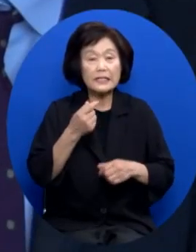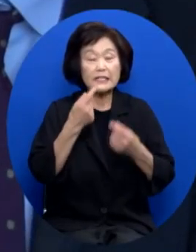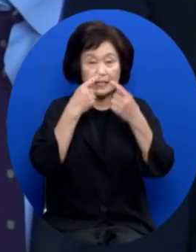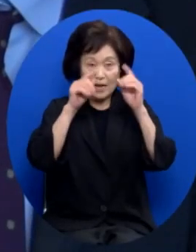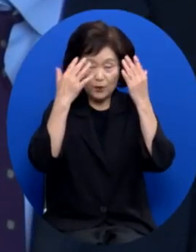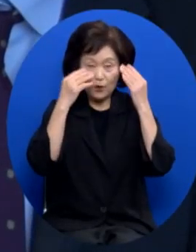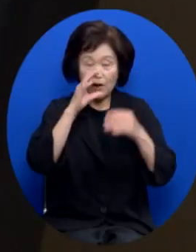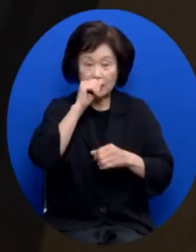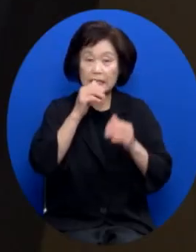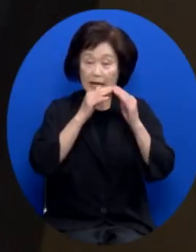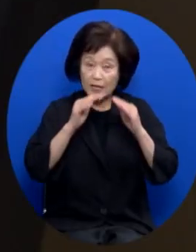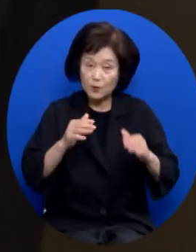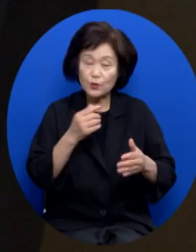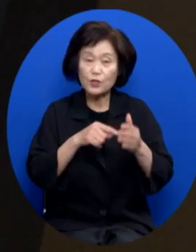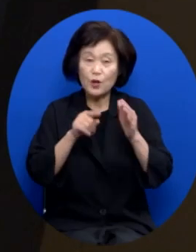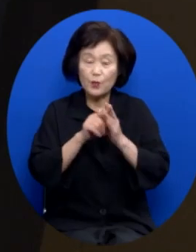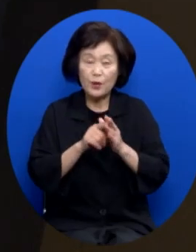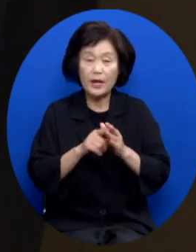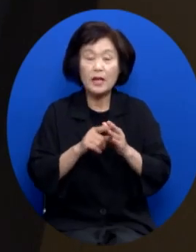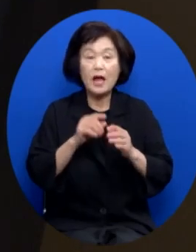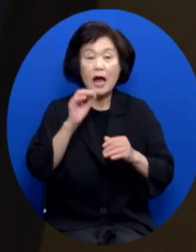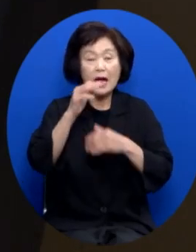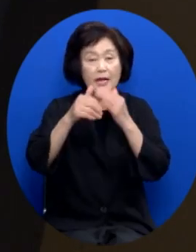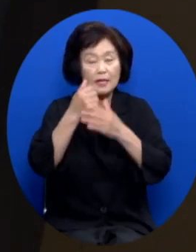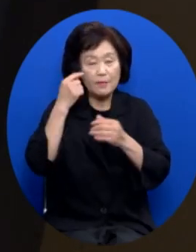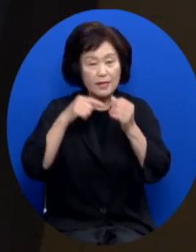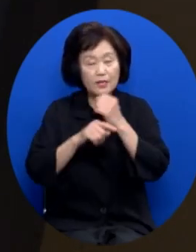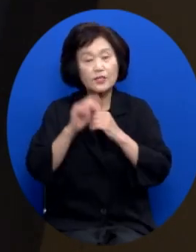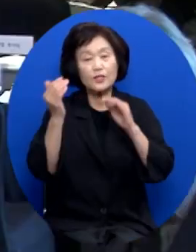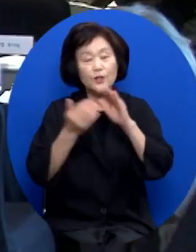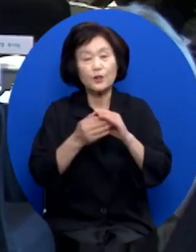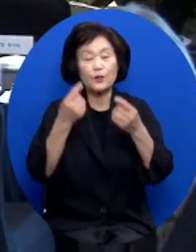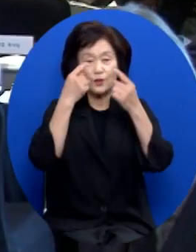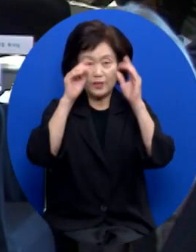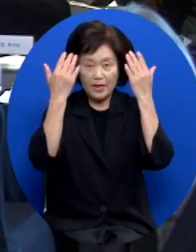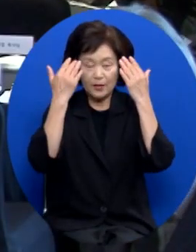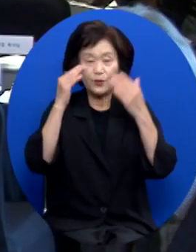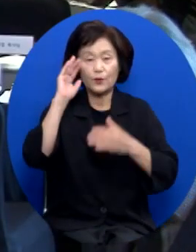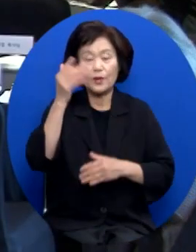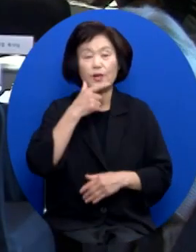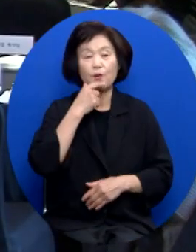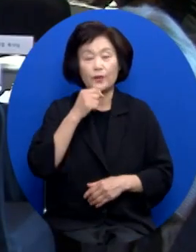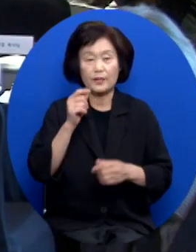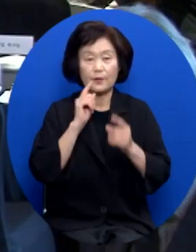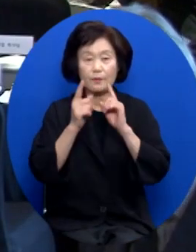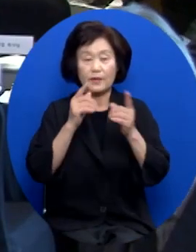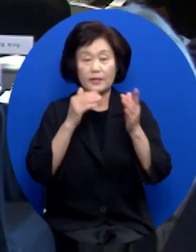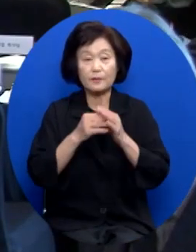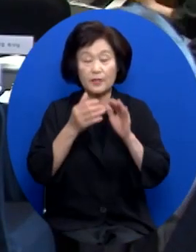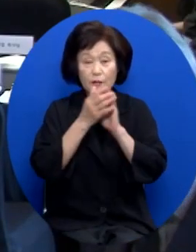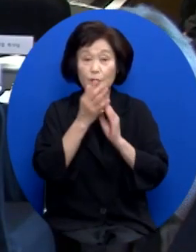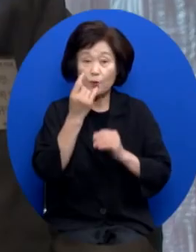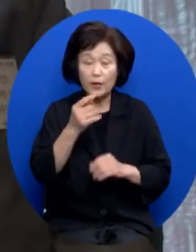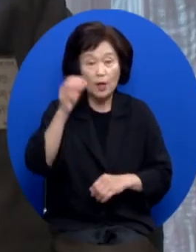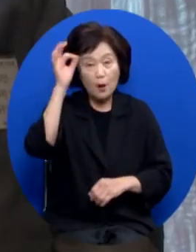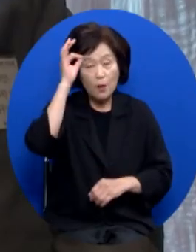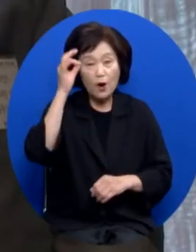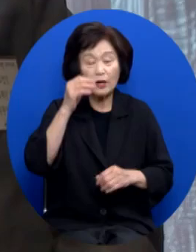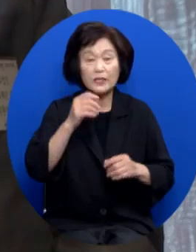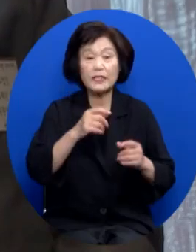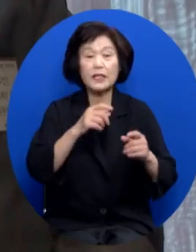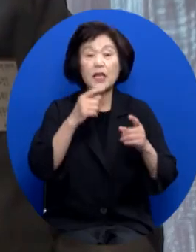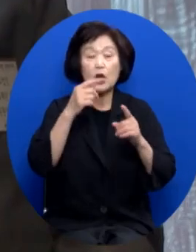정신으로 교육에 힘쓰는 하나님의 뜻을 이루는 대학이 되길 바란다고 권면했습니다. 이번 기도회는 포항시 교계